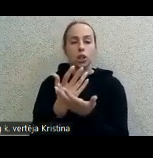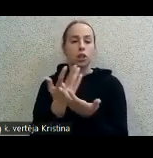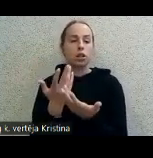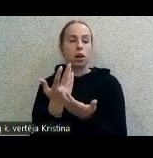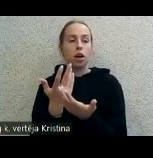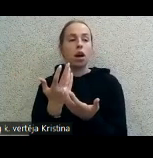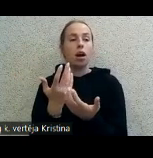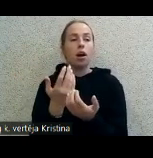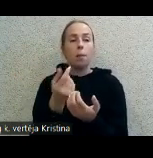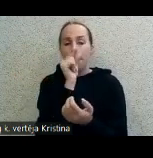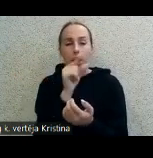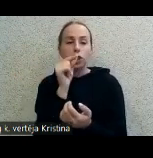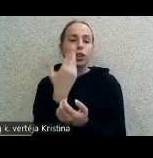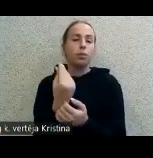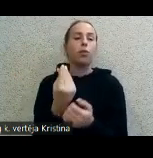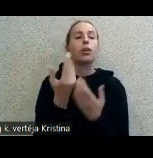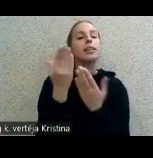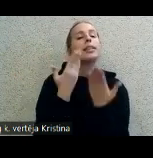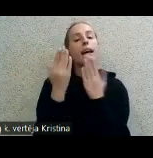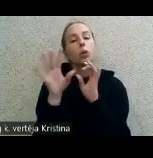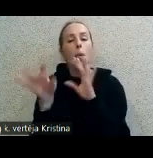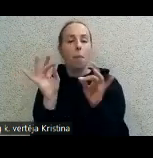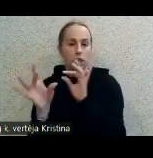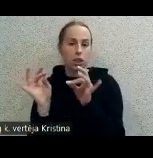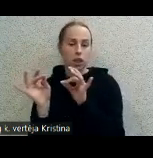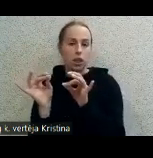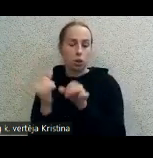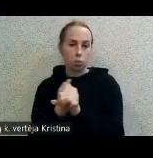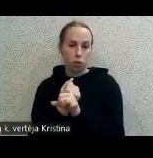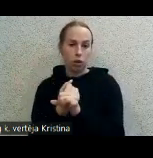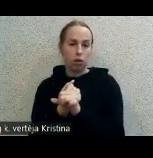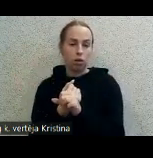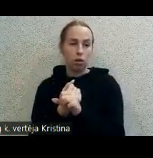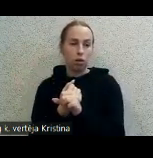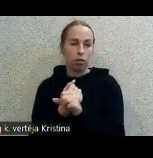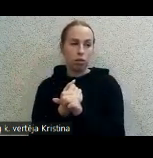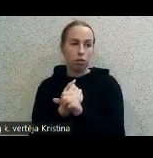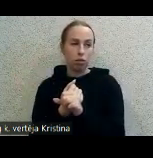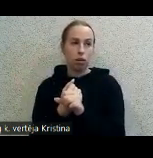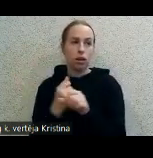daryti skaitimo pasirinkimus. Taigi, turite galvoti apie